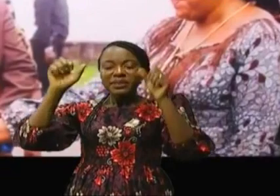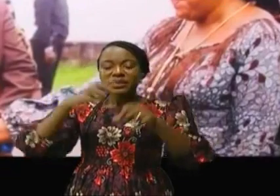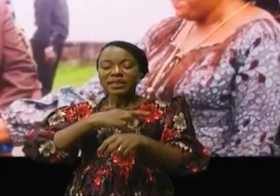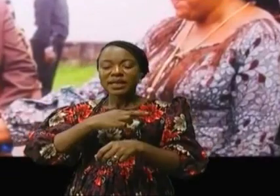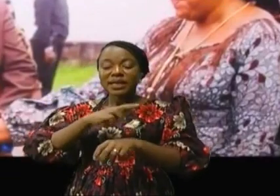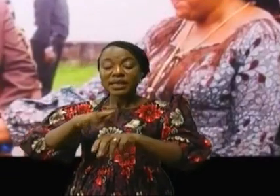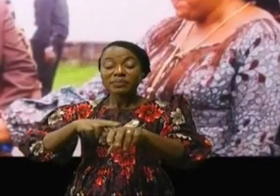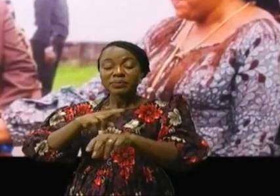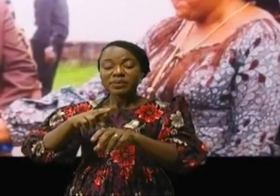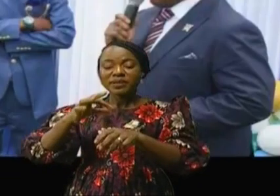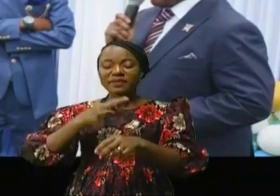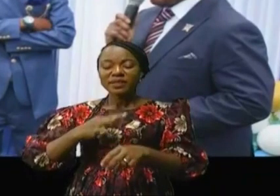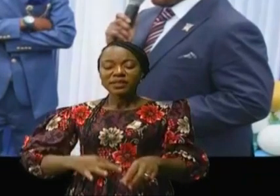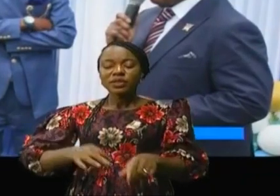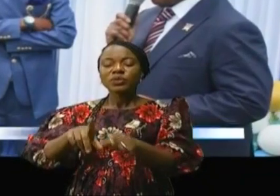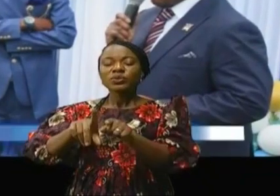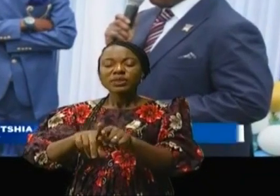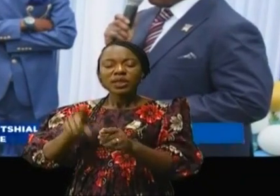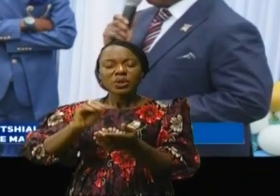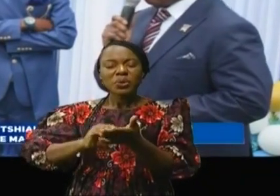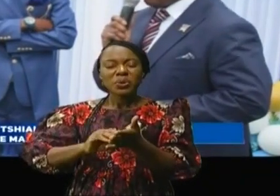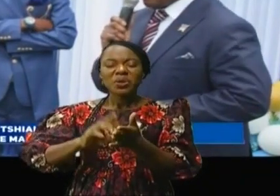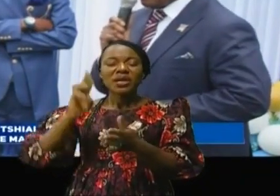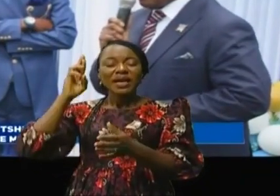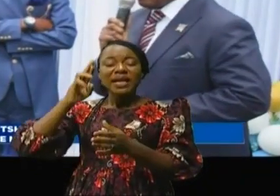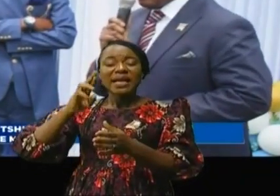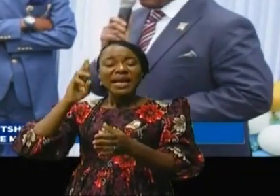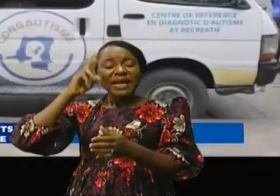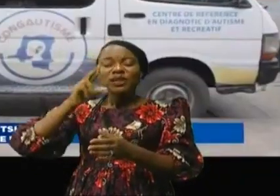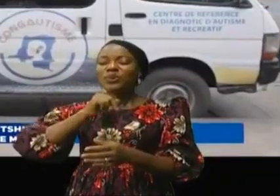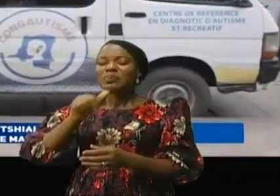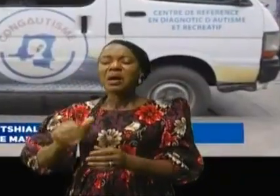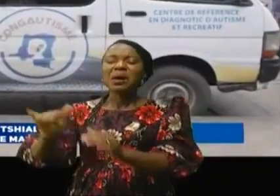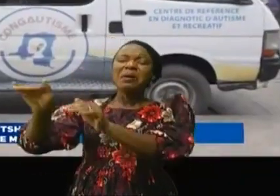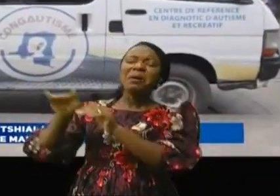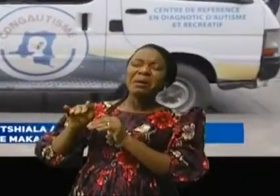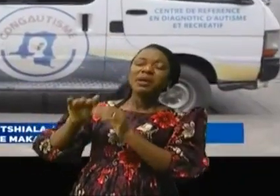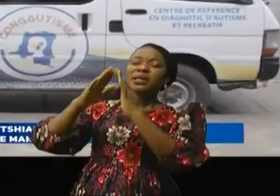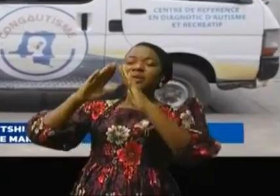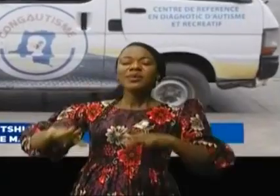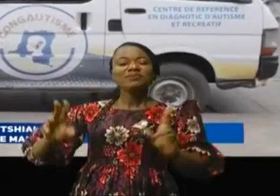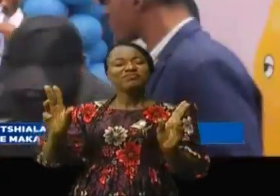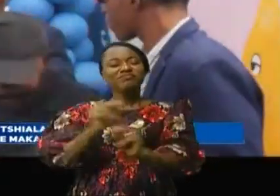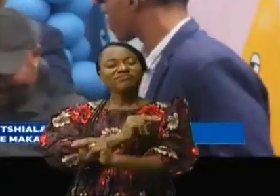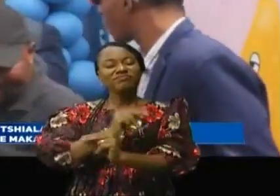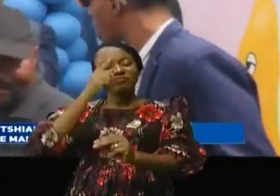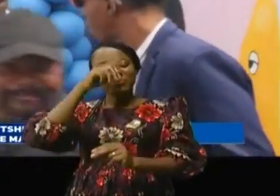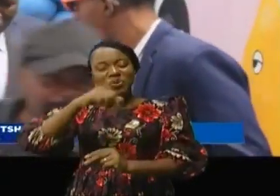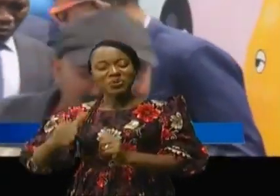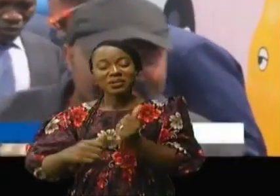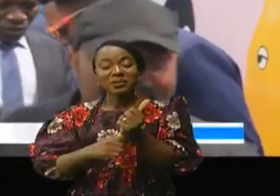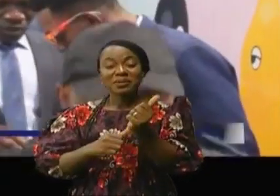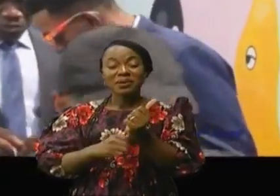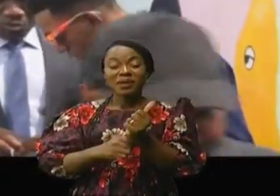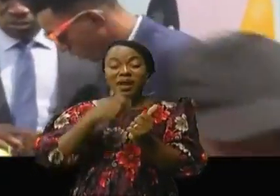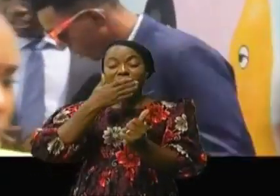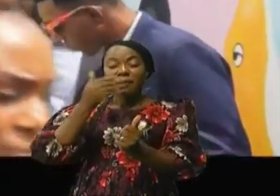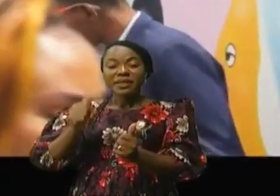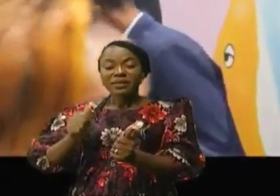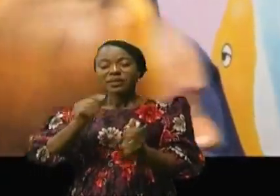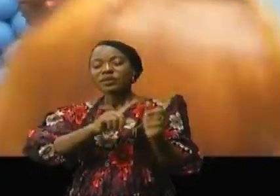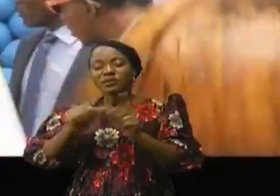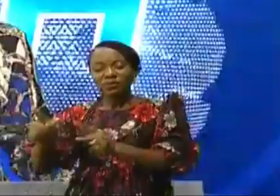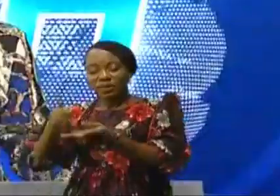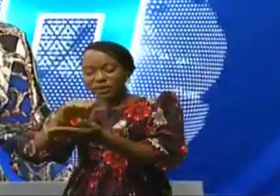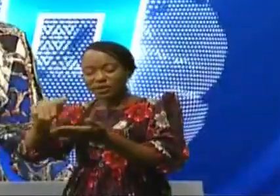Félix-Antoine Tshisekedi. Il n'y a donc plus de raison de garder ses enfants isolés à la maison à la merci de la solitude et du mépris.